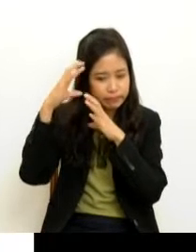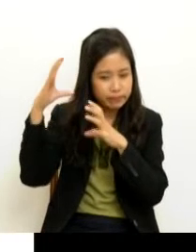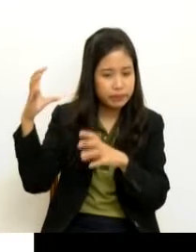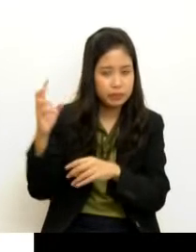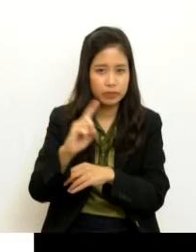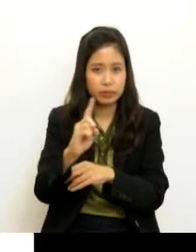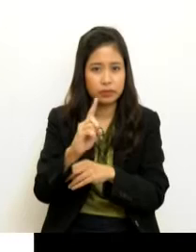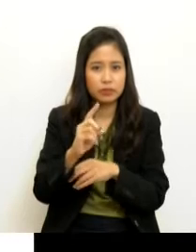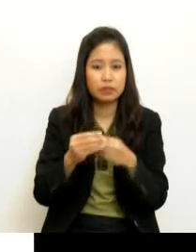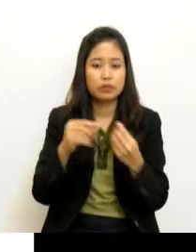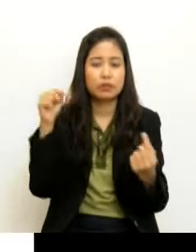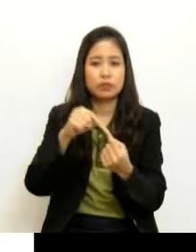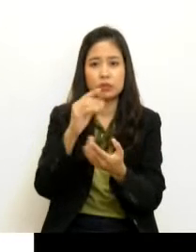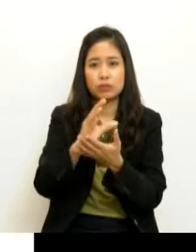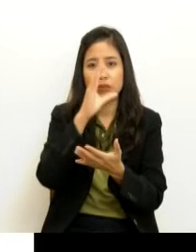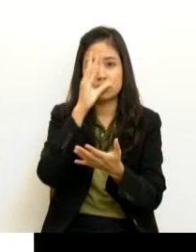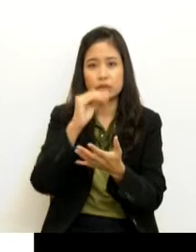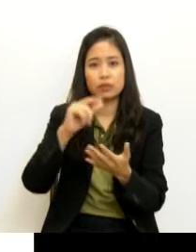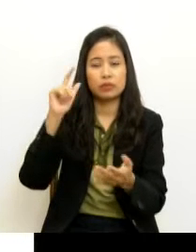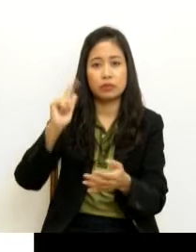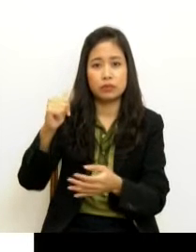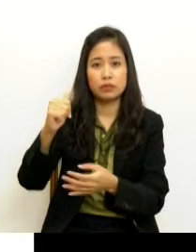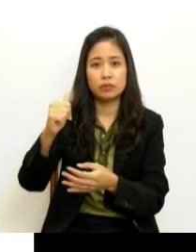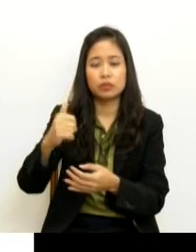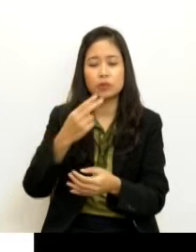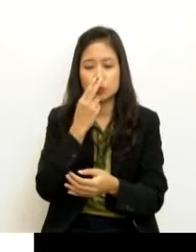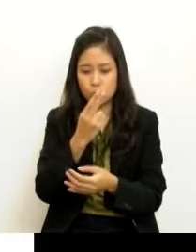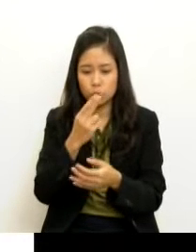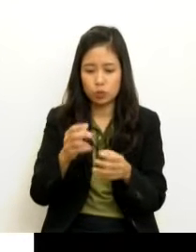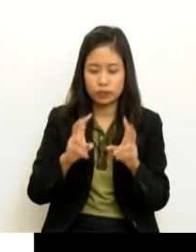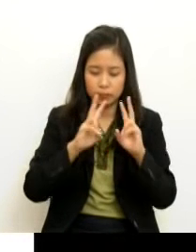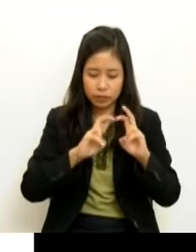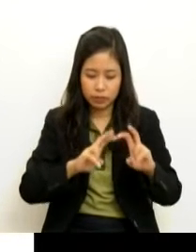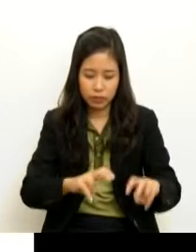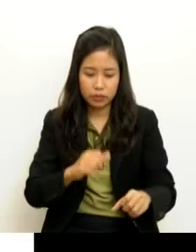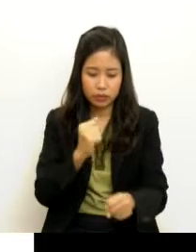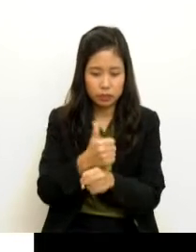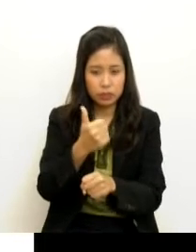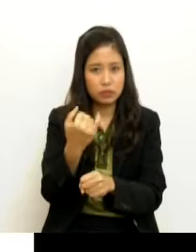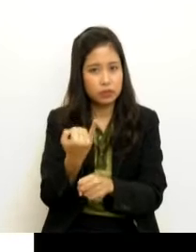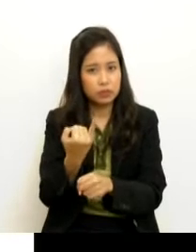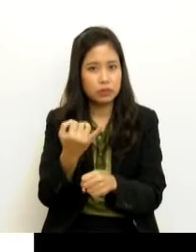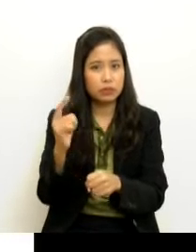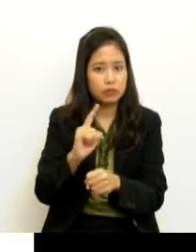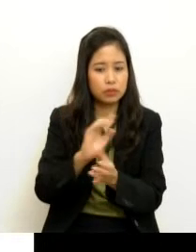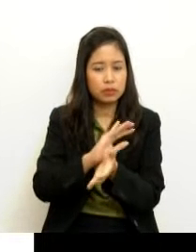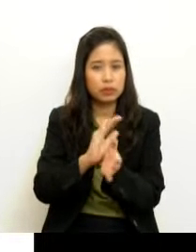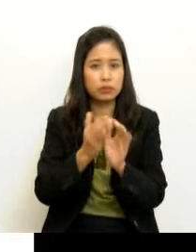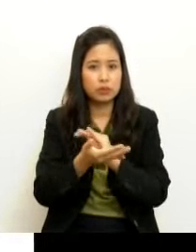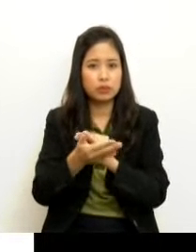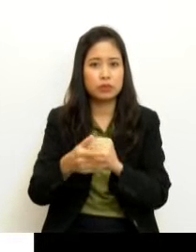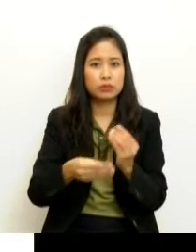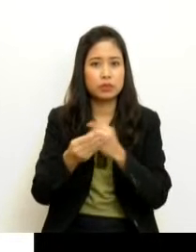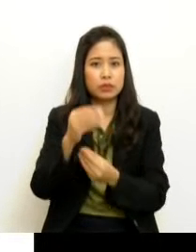ร์เป็นหลักแล้วก็ดูพื้นที่ความเปลี่ยนไปได้ว่าถ้าปรับปรุงพัฒนาโรงเรียนนี้ให้เป็นโ